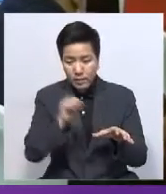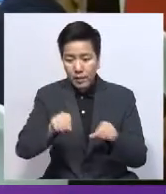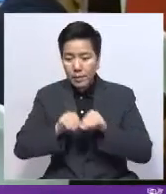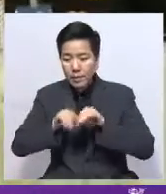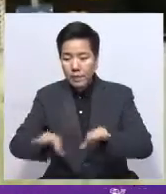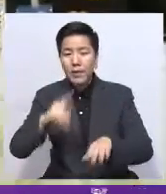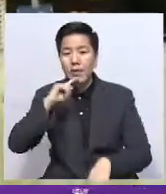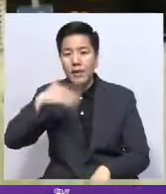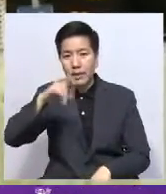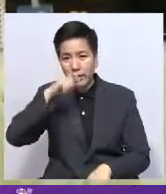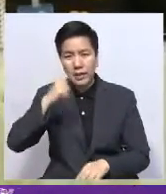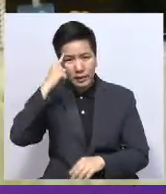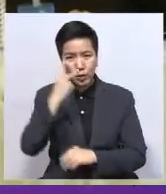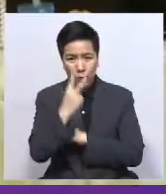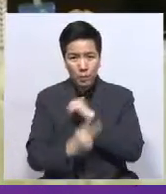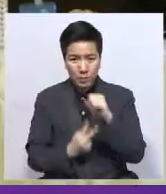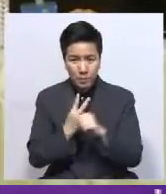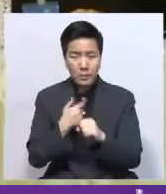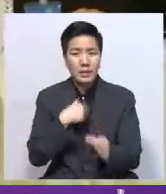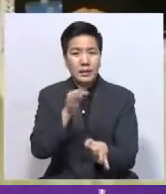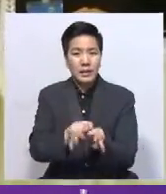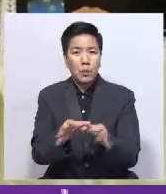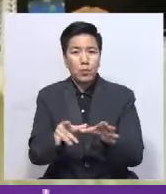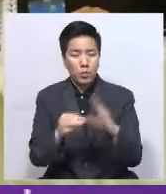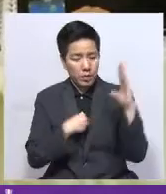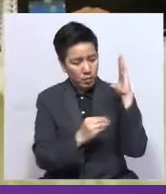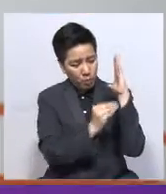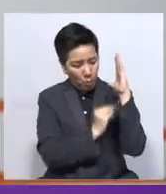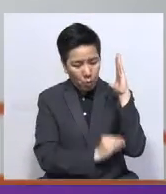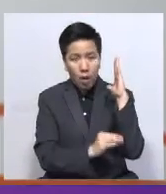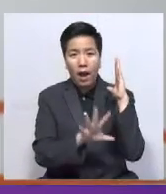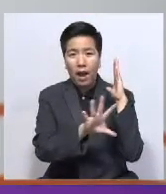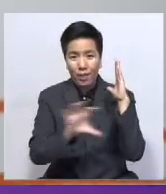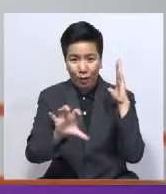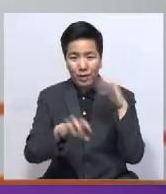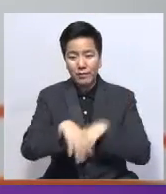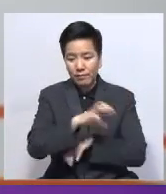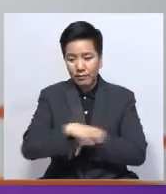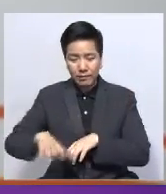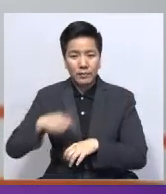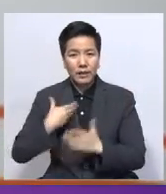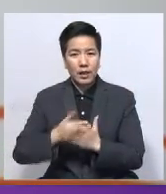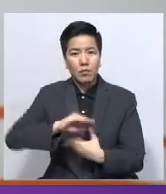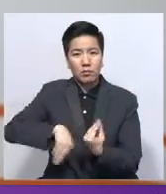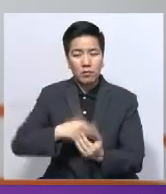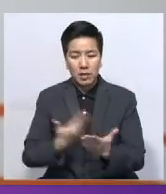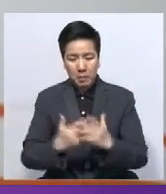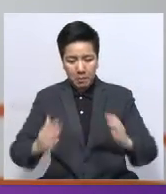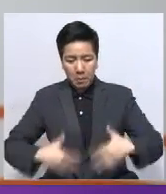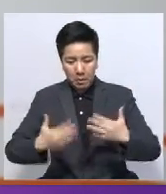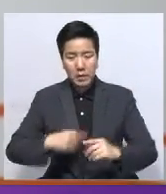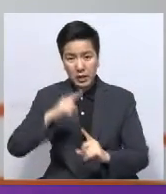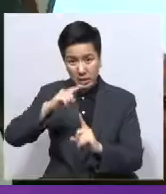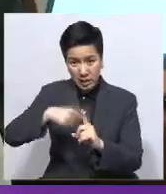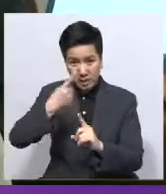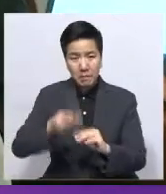าวไทยตั้งเป้าใน2ปีจะมีธนาคารปูได้500แห่งและมีมูลค่าเพิ่มจากธนาคารปูกว่า 2,500 ล้านบ